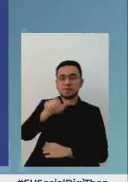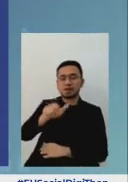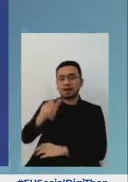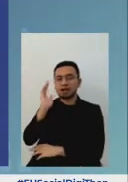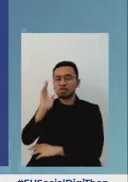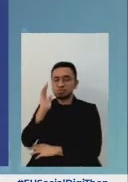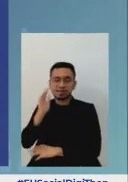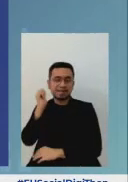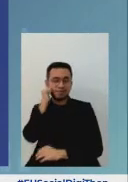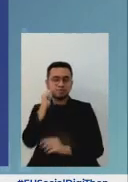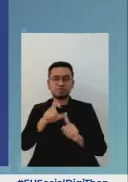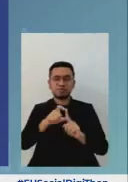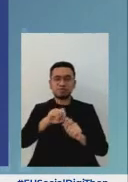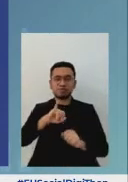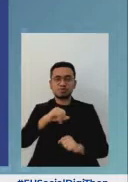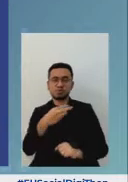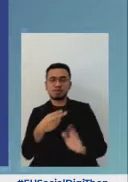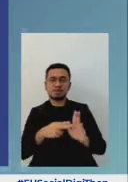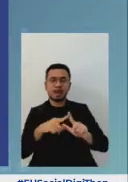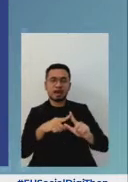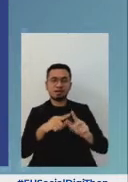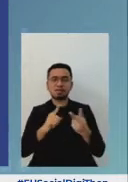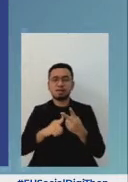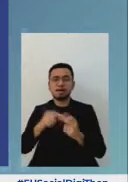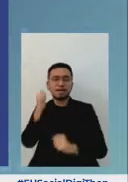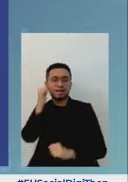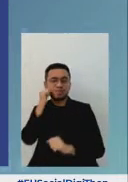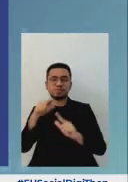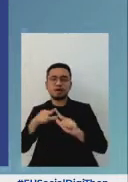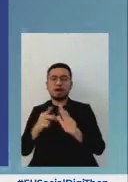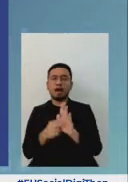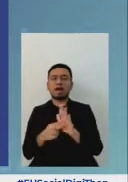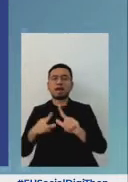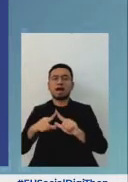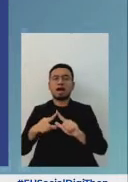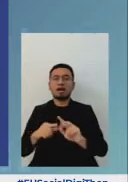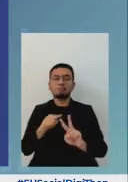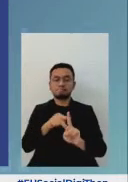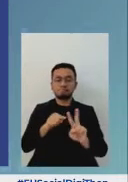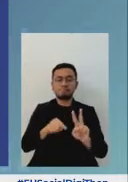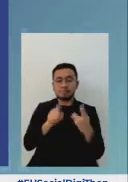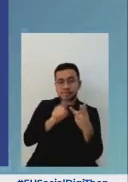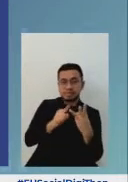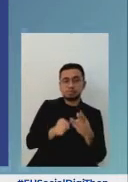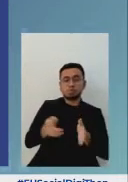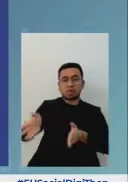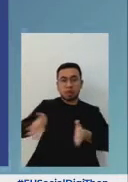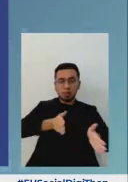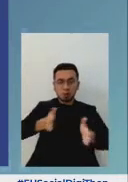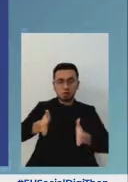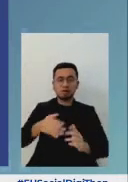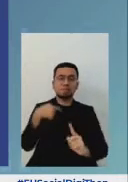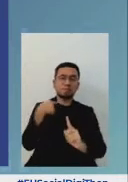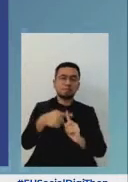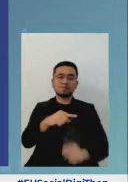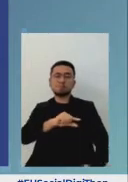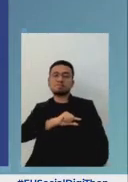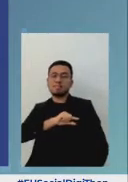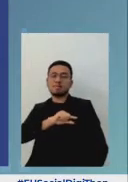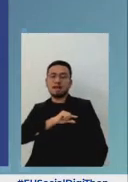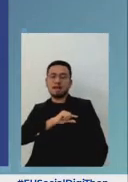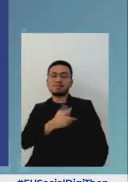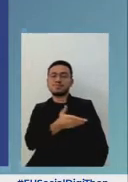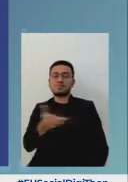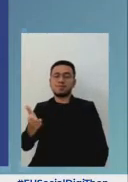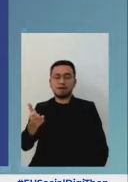Ibu Dina dan Ibu Ana, kepada moderator juga tadi, dan kepada para panitia IU Social